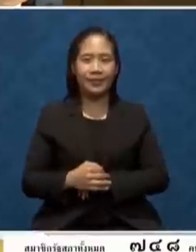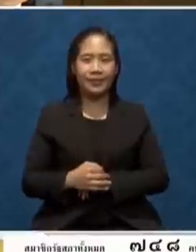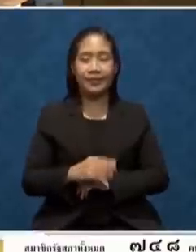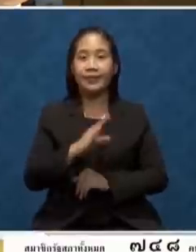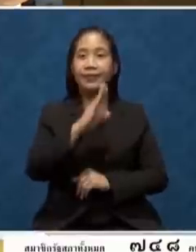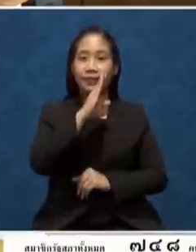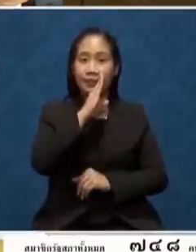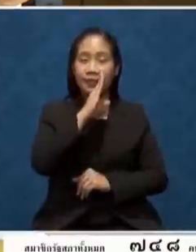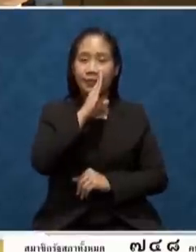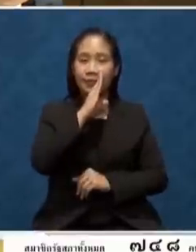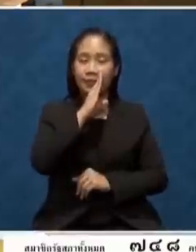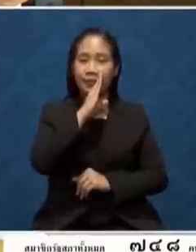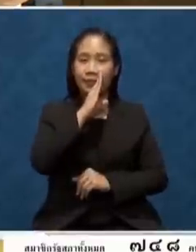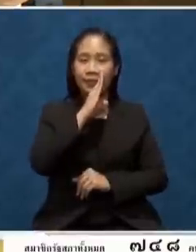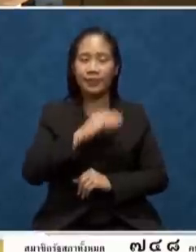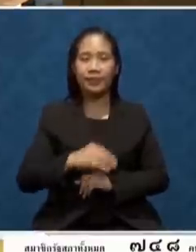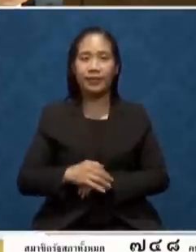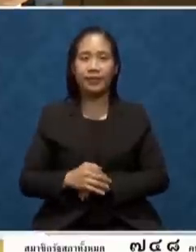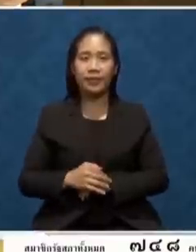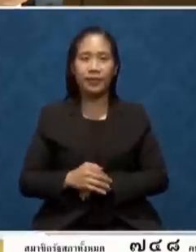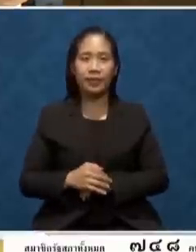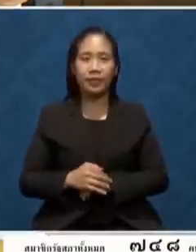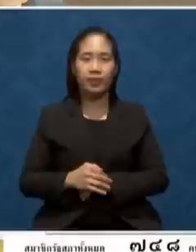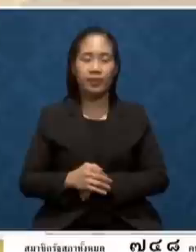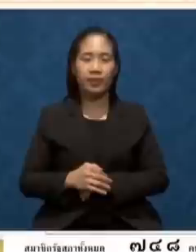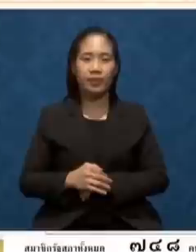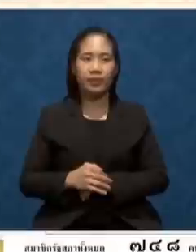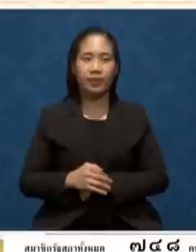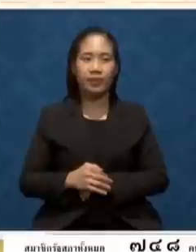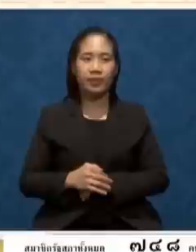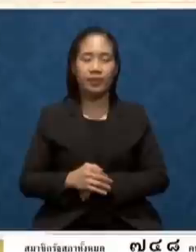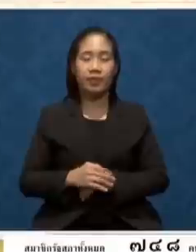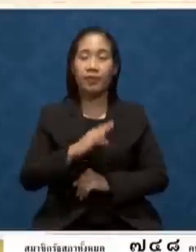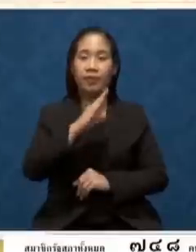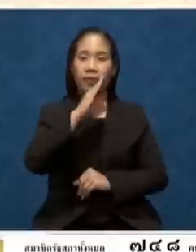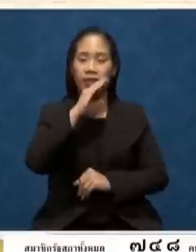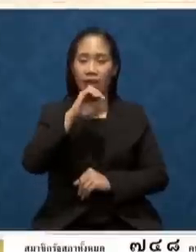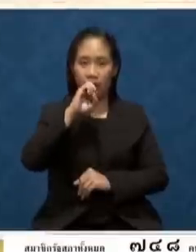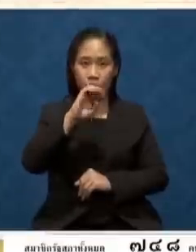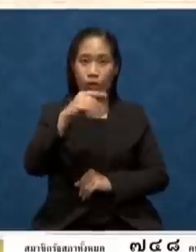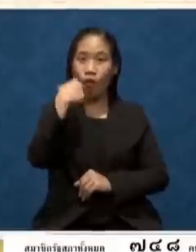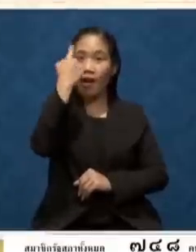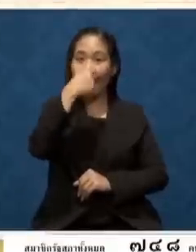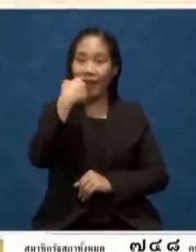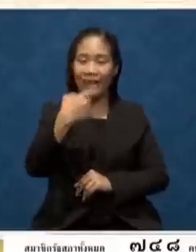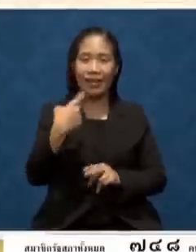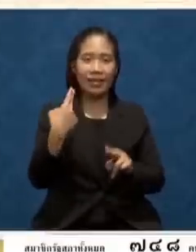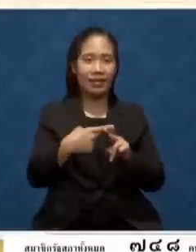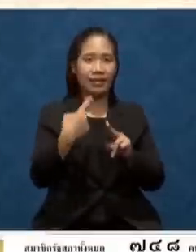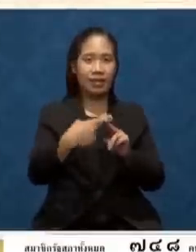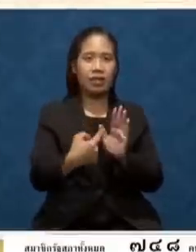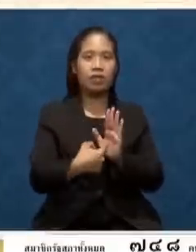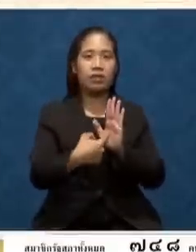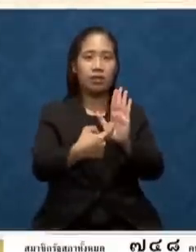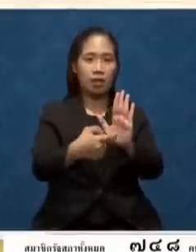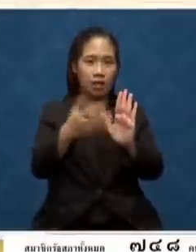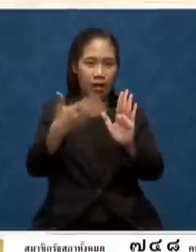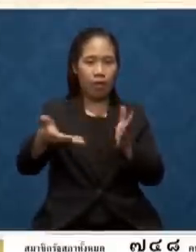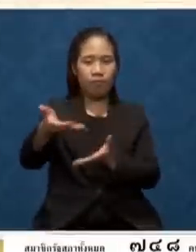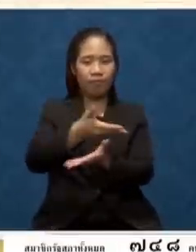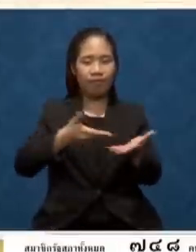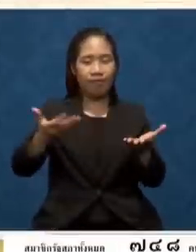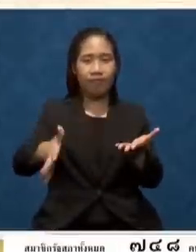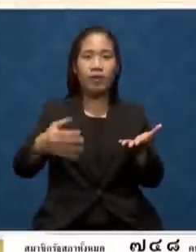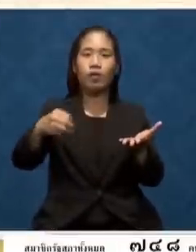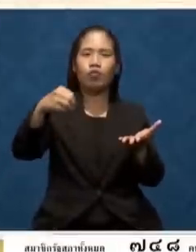คือถ้าหากว่าให้บอกว่าถ้าใครได้รับการเสนอชื่อแล้วไม่ผ่านไม่ได้รับ